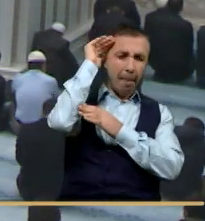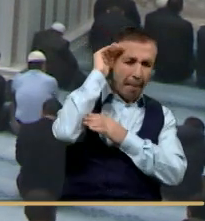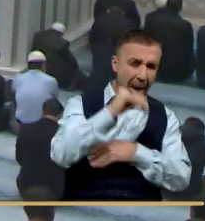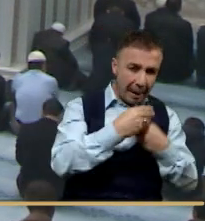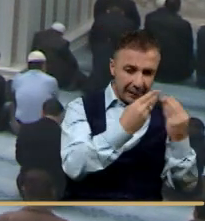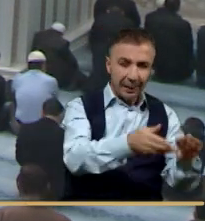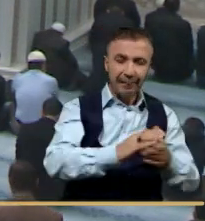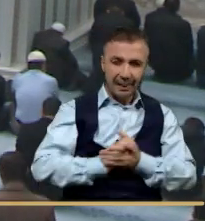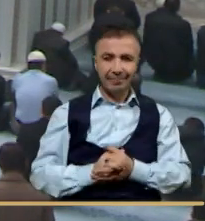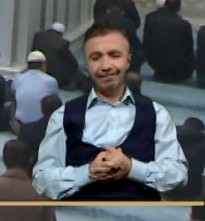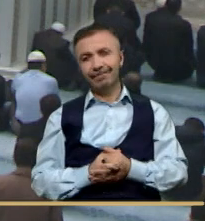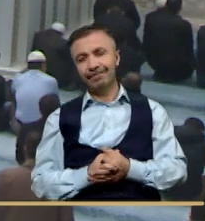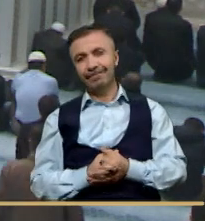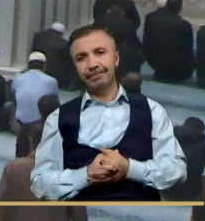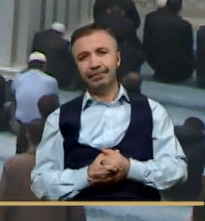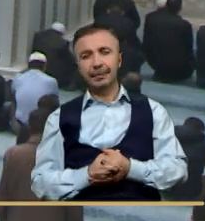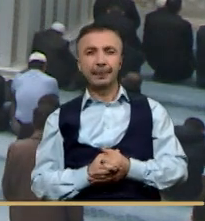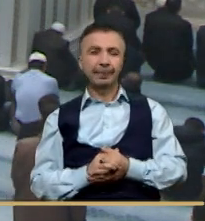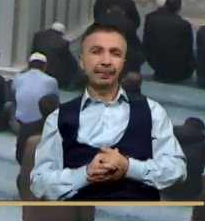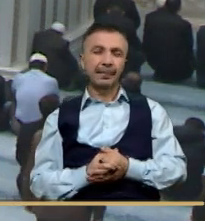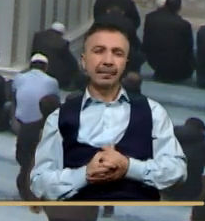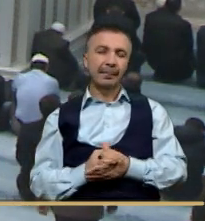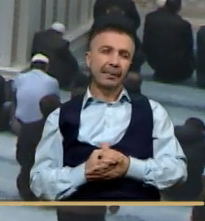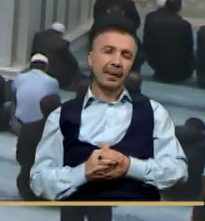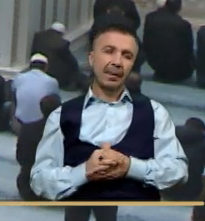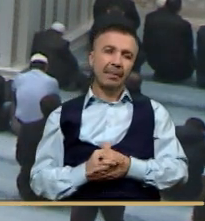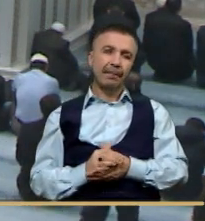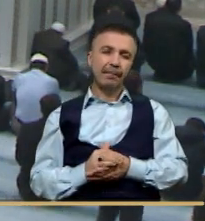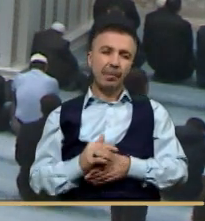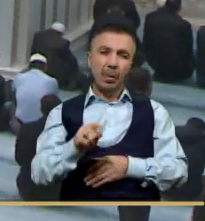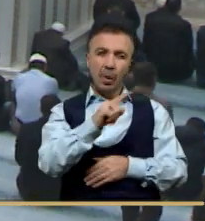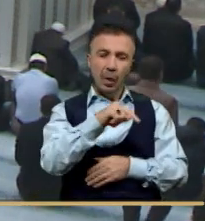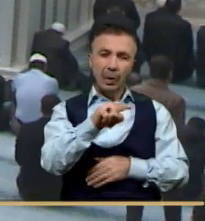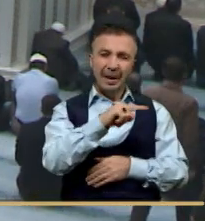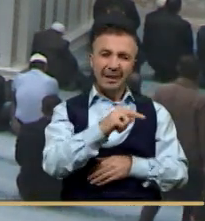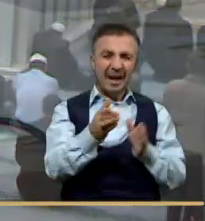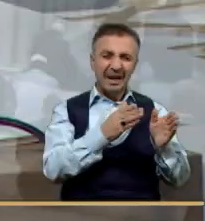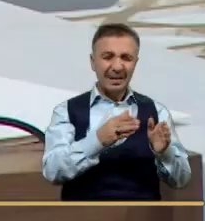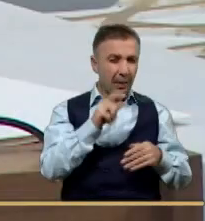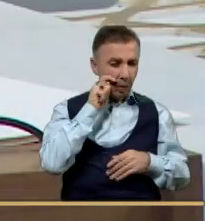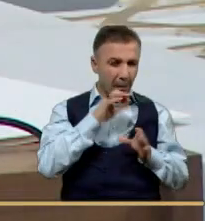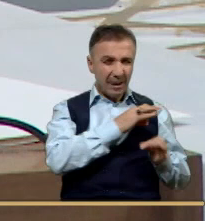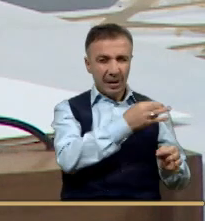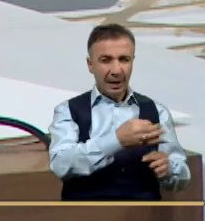düşür ve onların arasından İslam'ı ve Müslümanları salim eyle ya Rab.